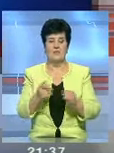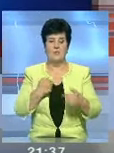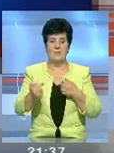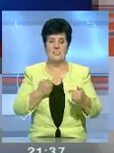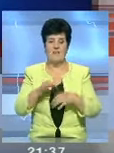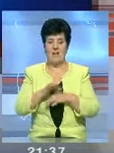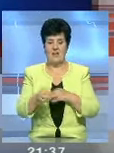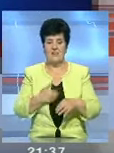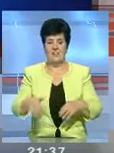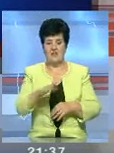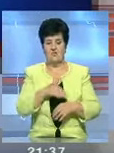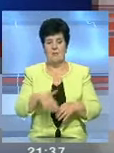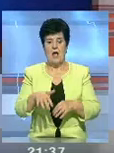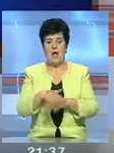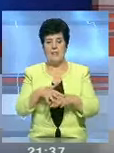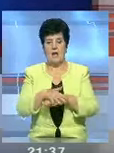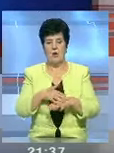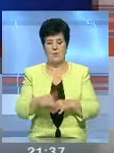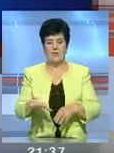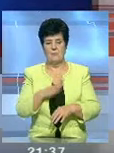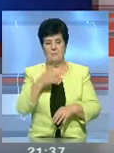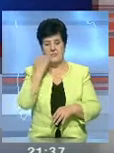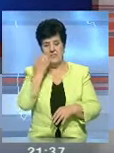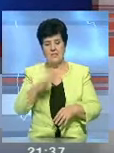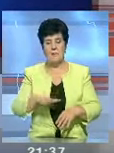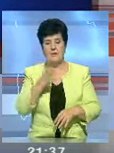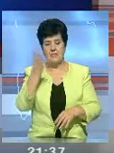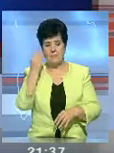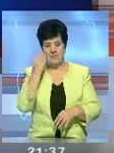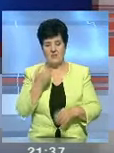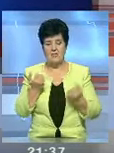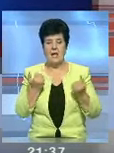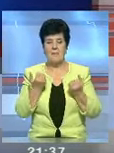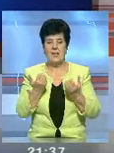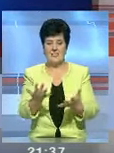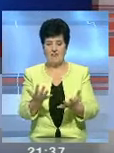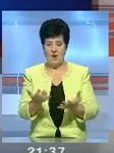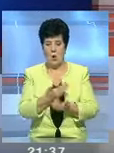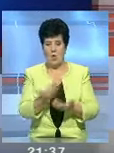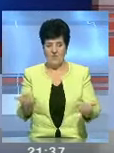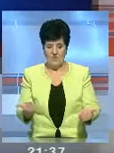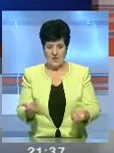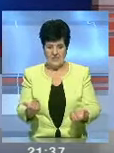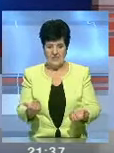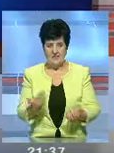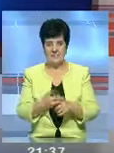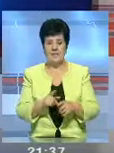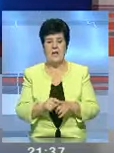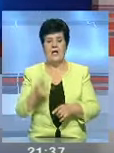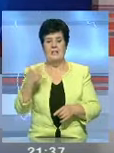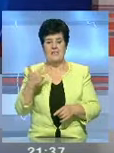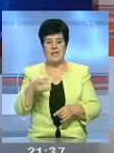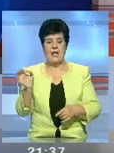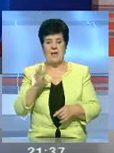народом, когда уже стыдно сегодня быть молдаванином. Я призываю вас выйти 30 октября. Это